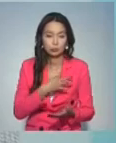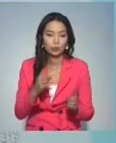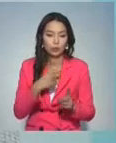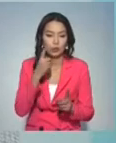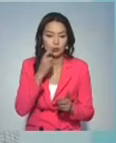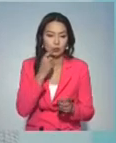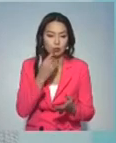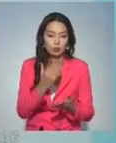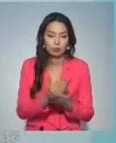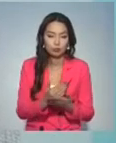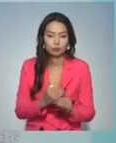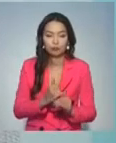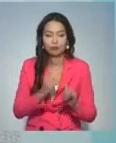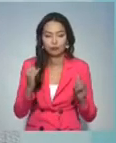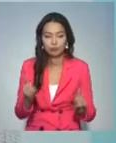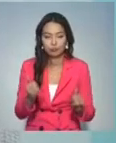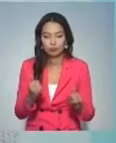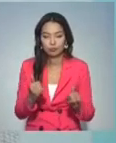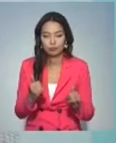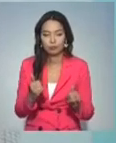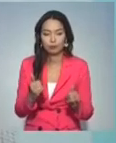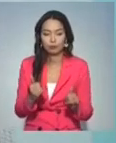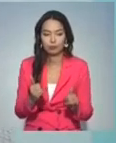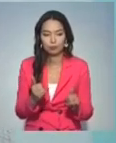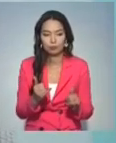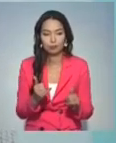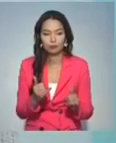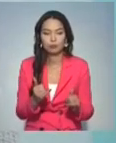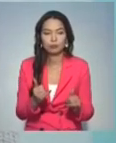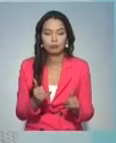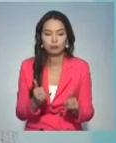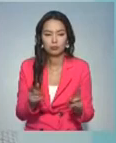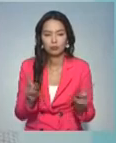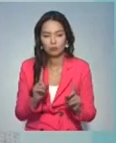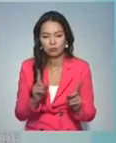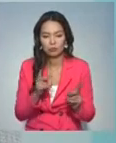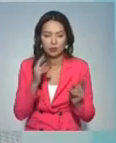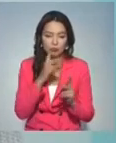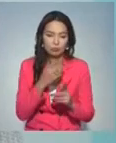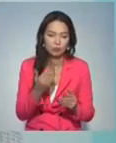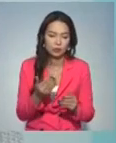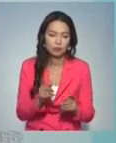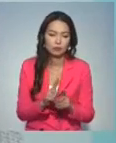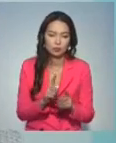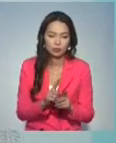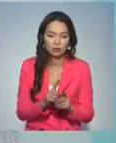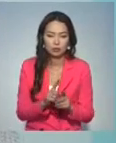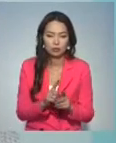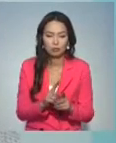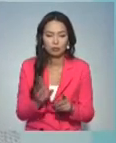Содан бірден маған не берді, диета, солай травы деп. Сон болмағасын 7 жылдан бері учетті